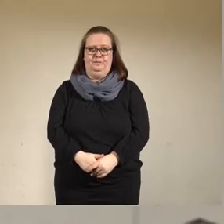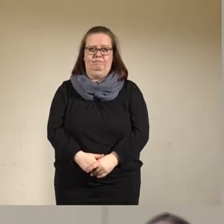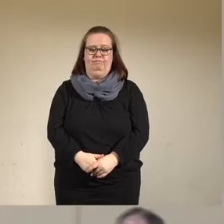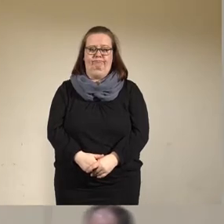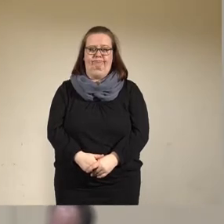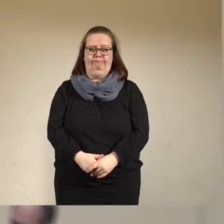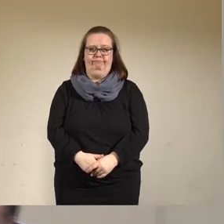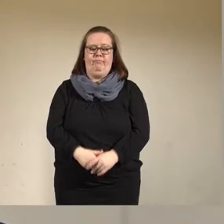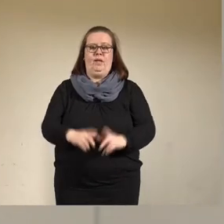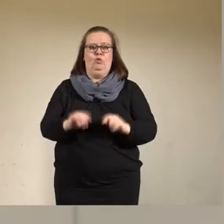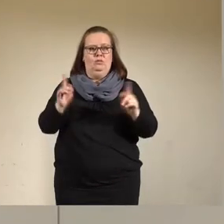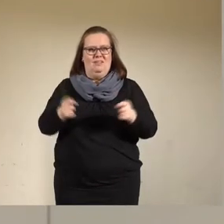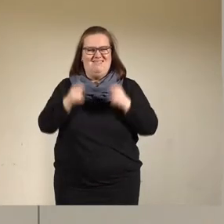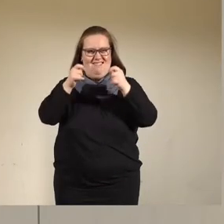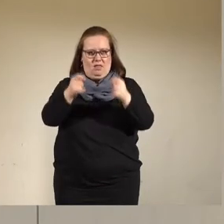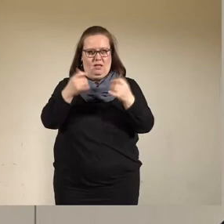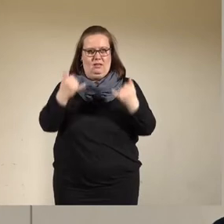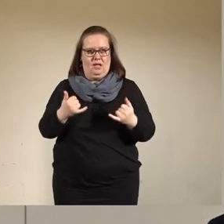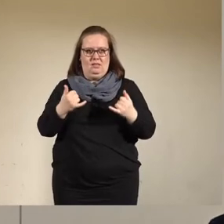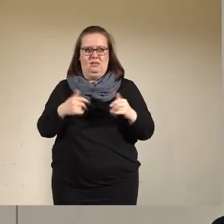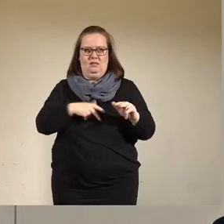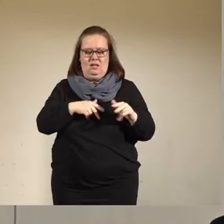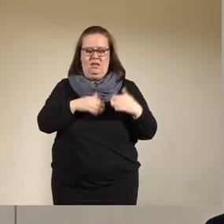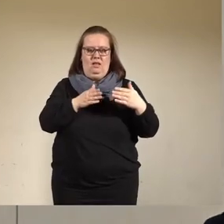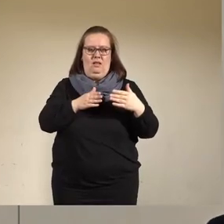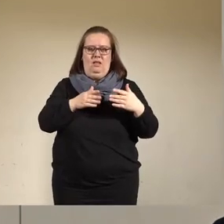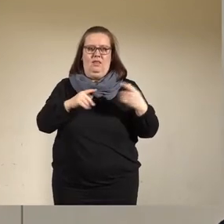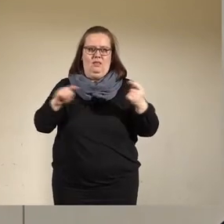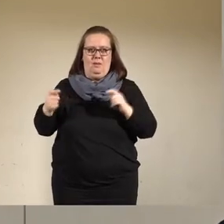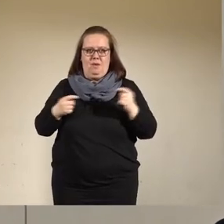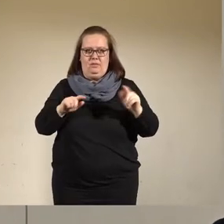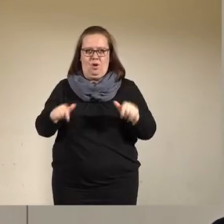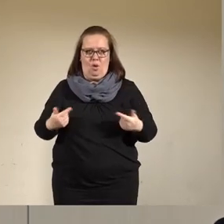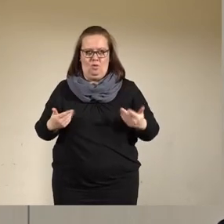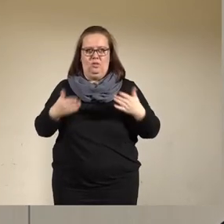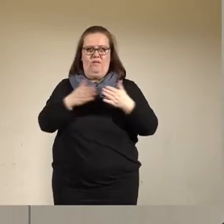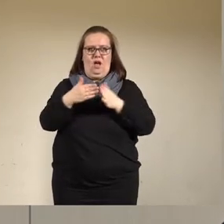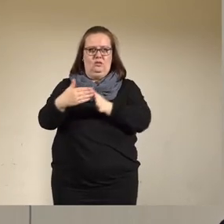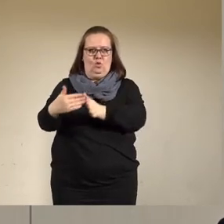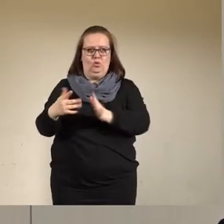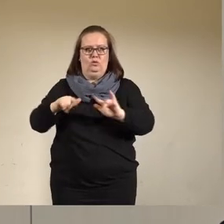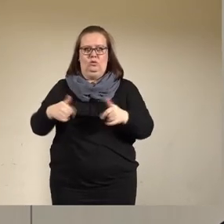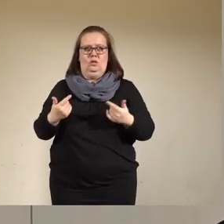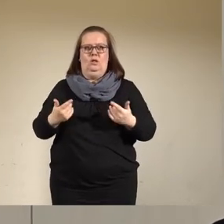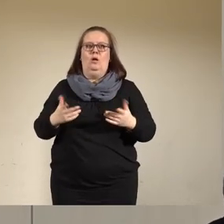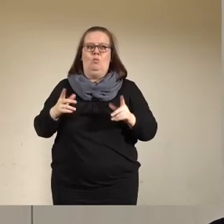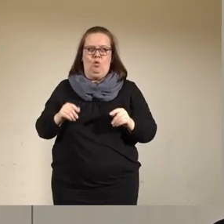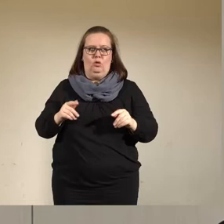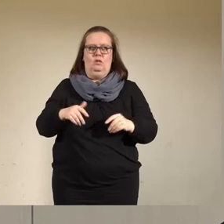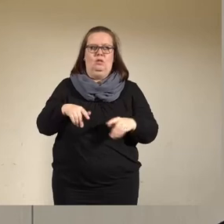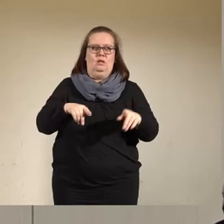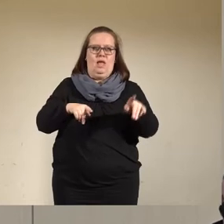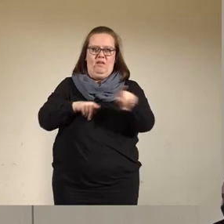Soweit erstmal die Anträge. Jetzt steigen wir tatsächlich in die Debatte ein, in die Fraktionsrunde. Es beginnt, wie gesagt,